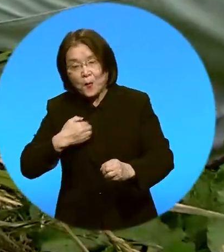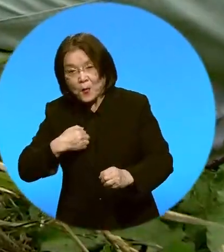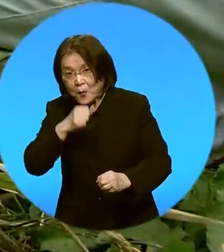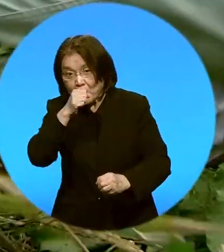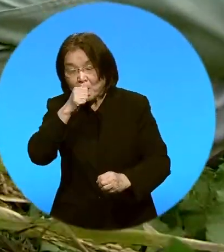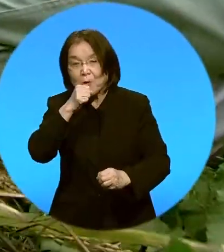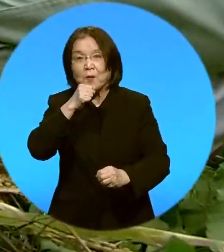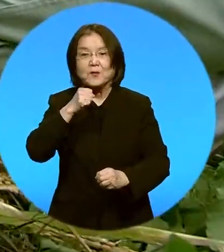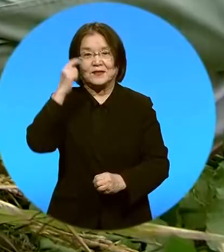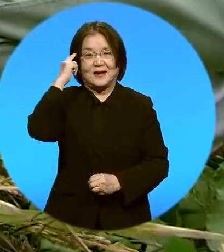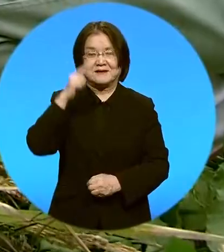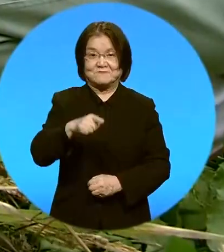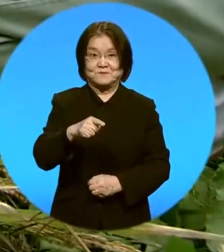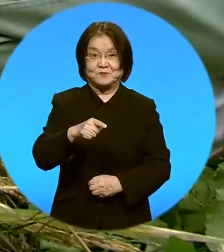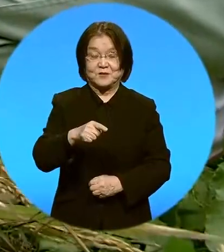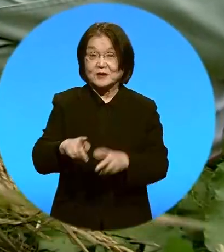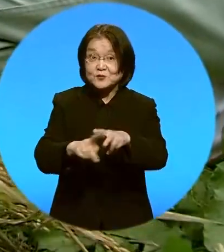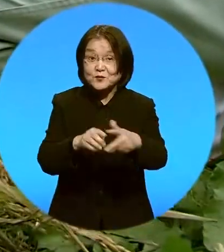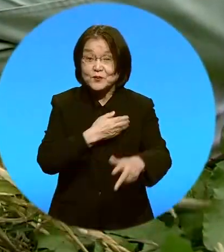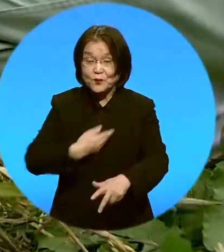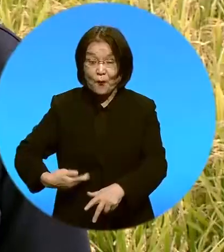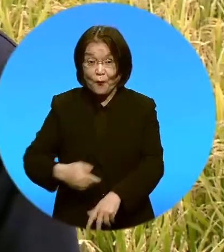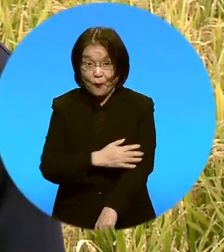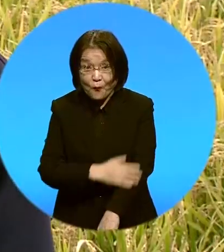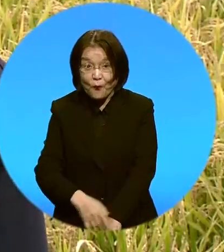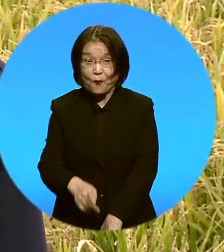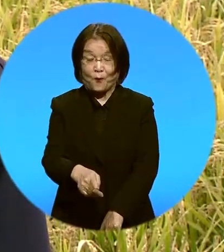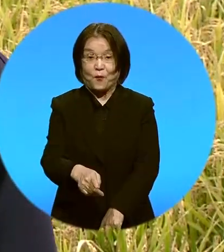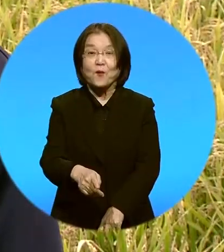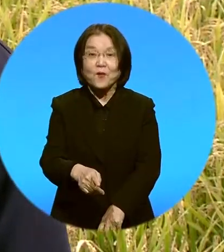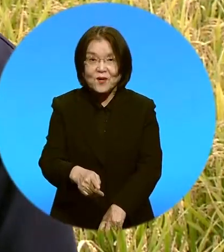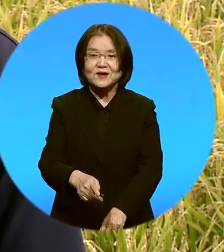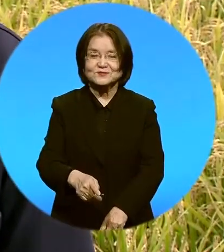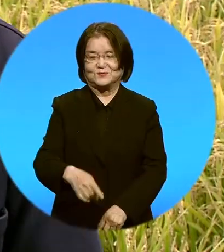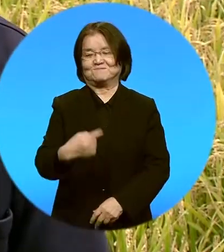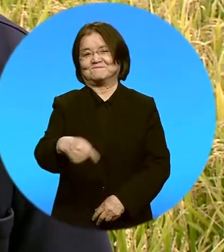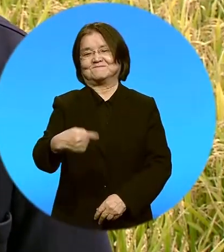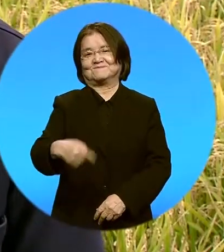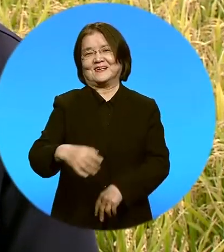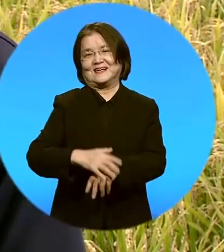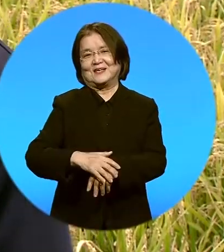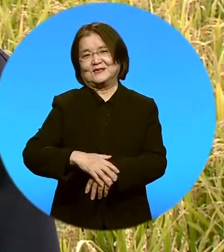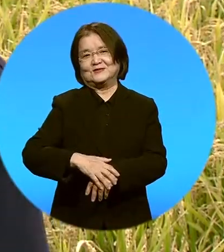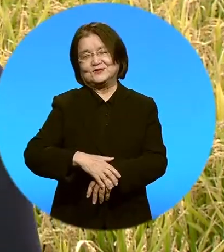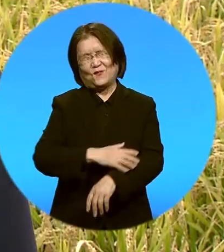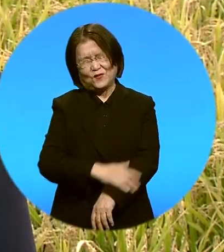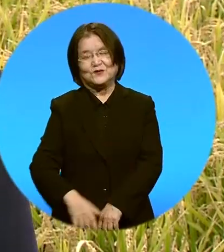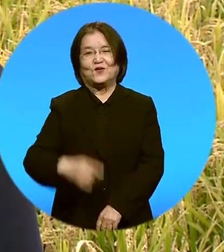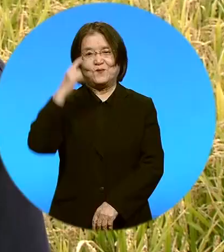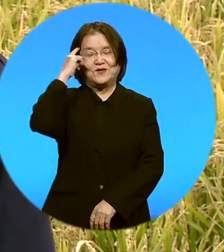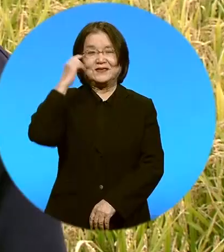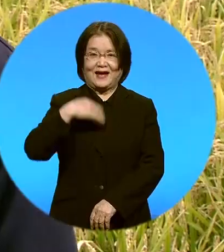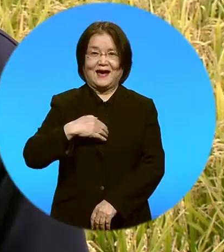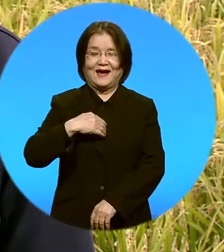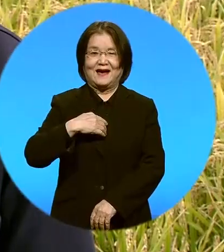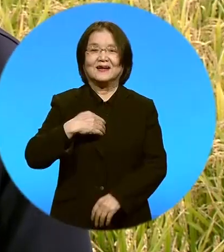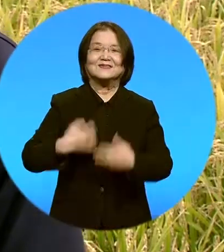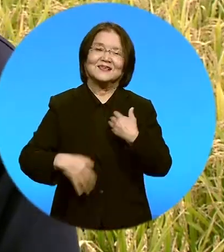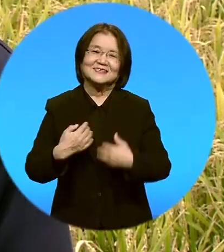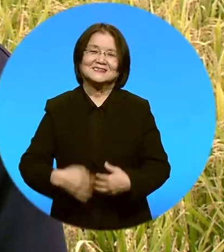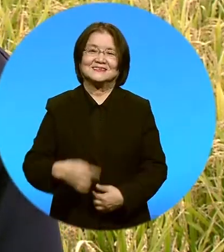ました。小学生がうまくできた時は自分が上手に伝えられたかなと思ったので嬉しかったです